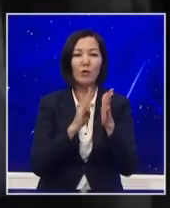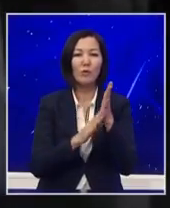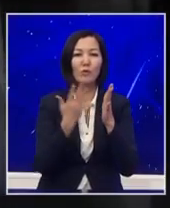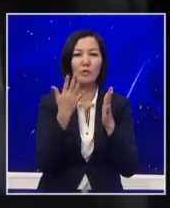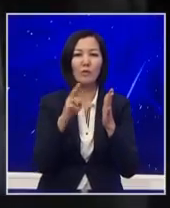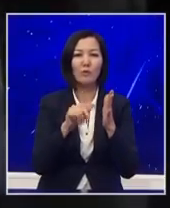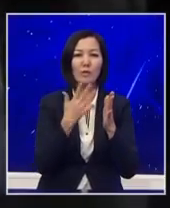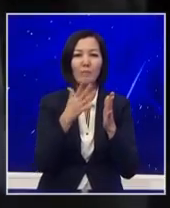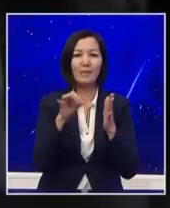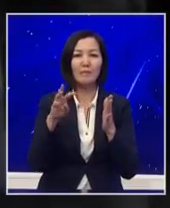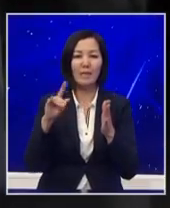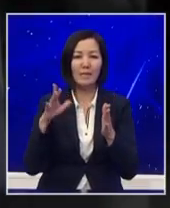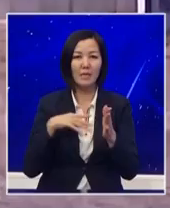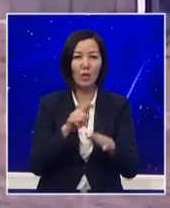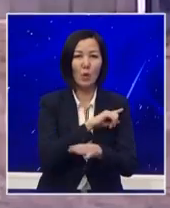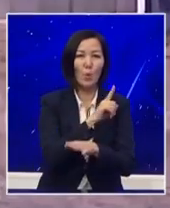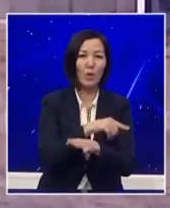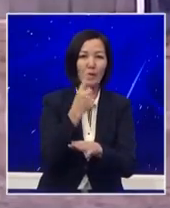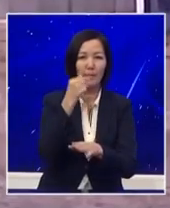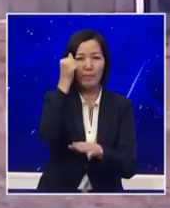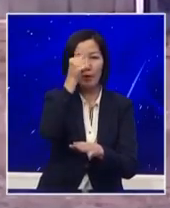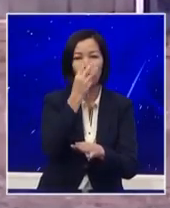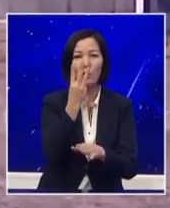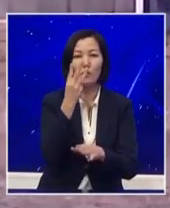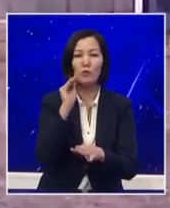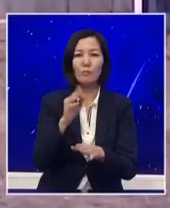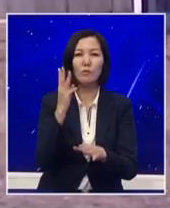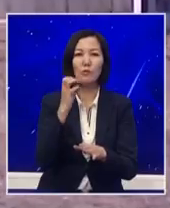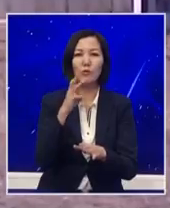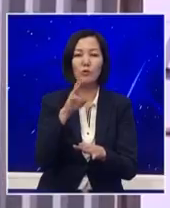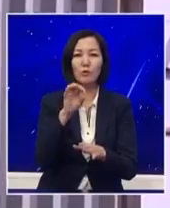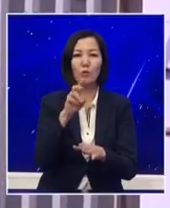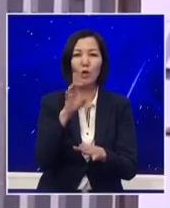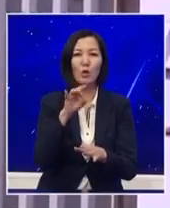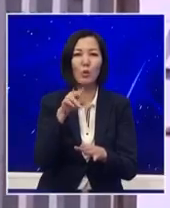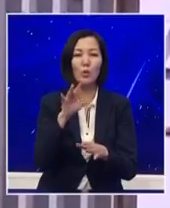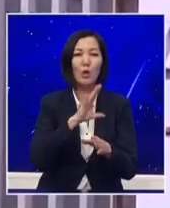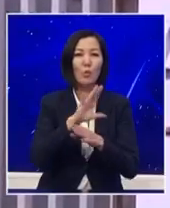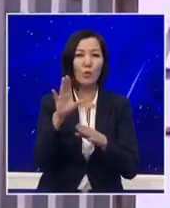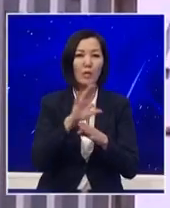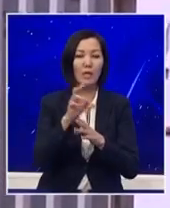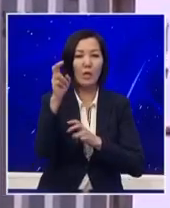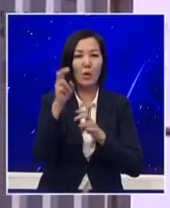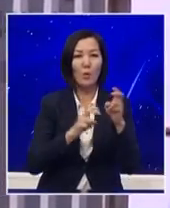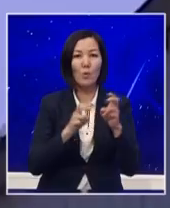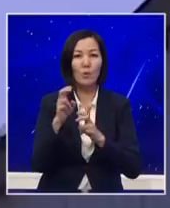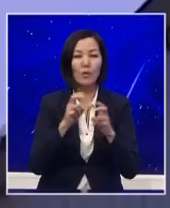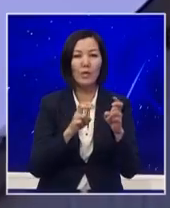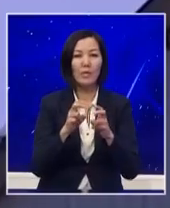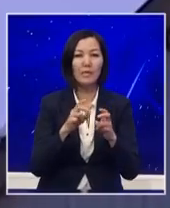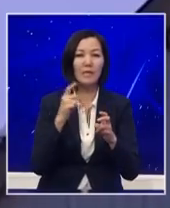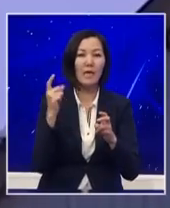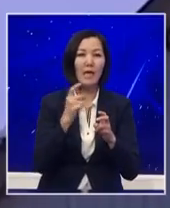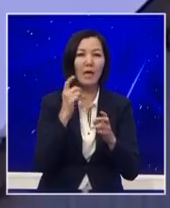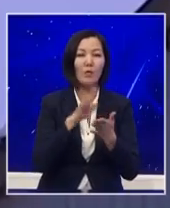94,5 миллиард теңге. Қуаттылығы жылына 3300 тонна руда. Мамандар бұл өндіріс процесі экологиялық таза